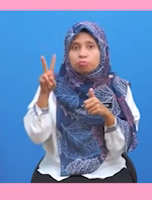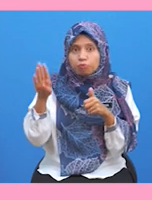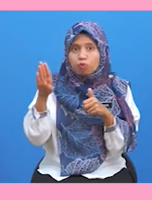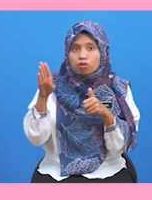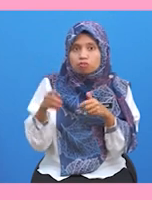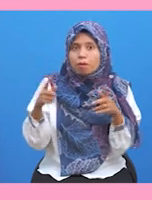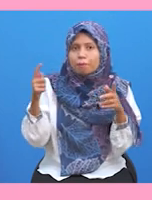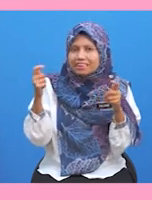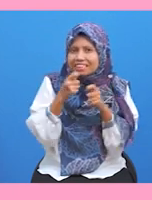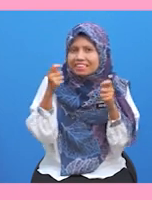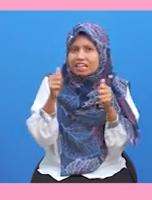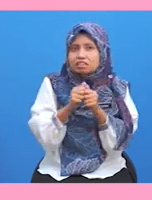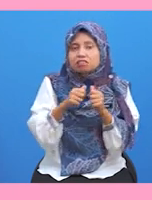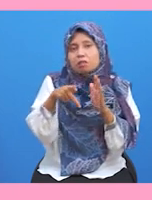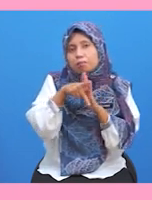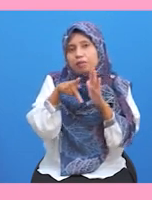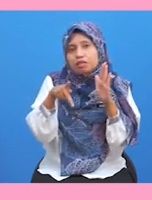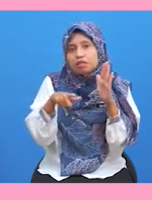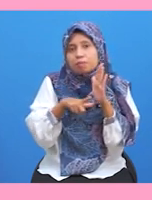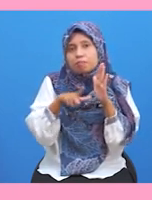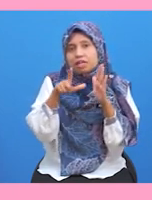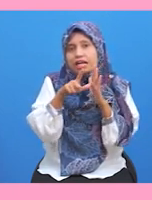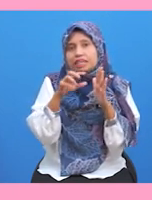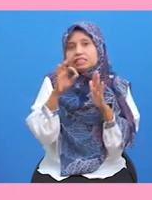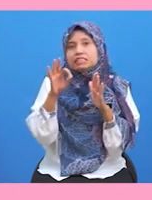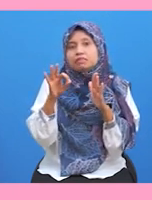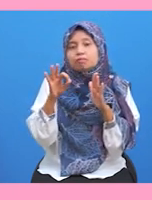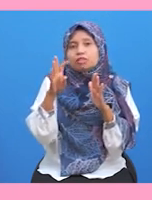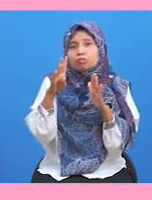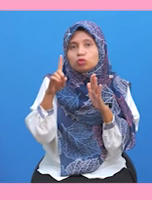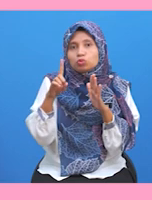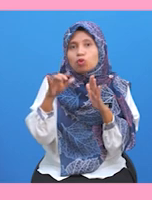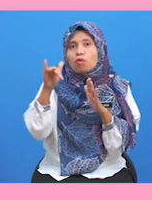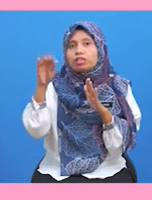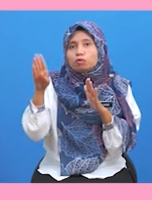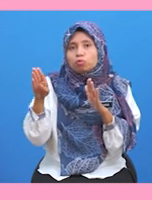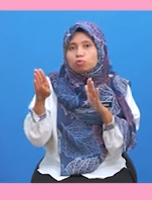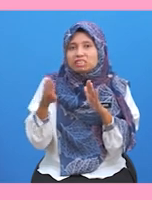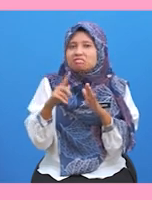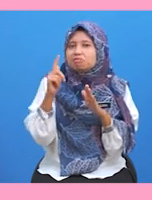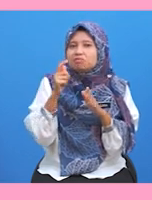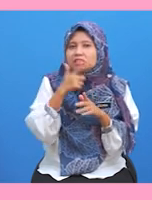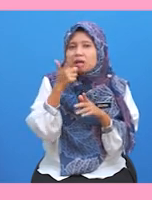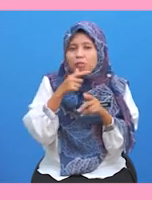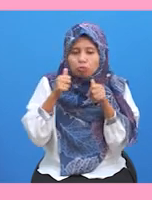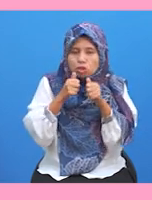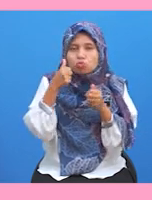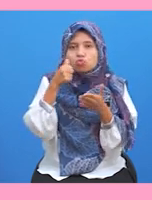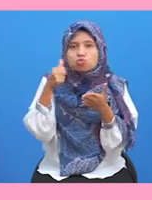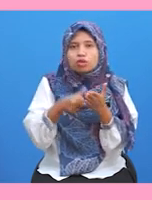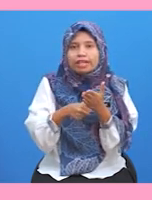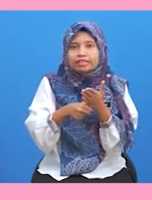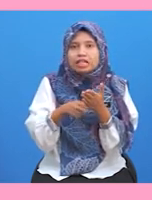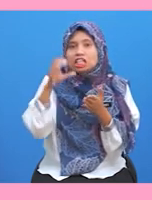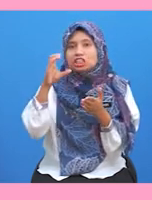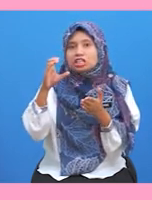Perlembagaan 1941. Kedua, Vinebrook mengetepikan surat wasiat Charles Brooke. Ketiga,